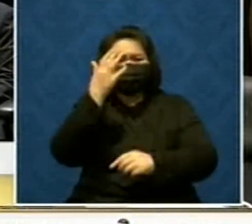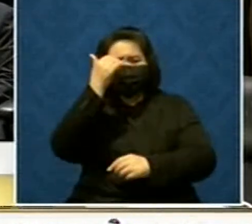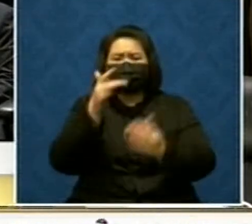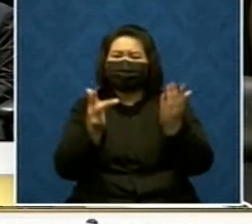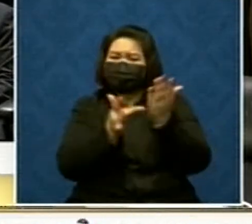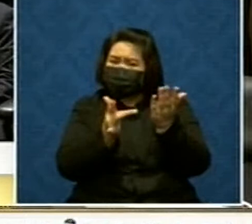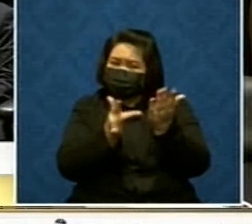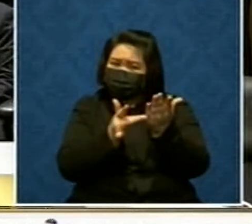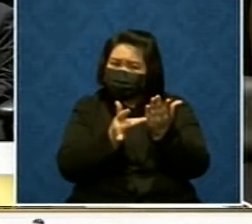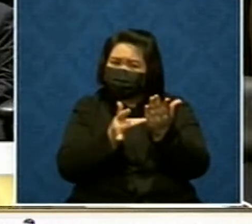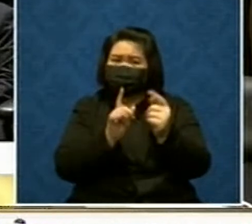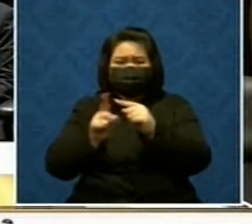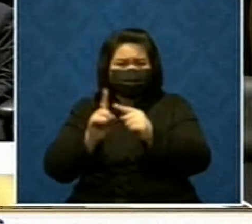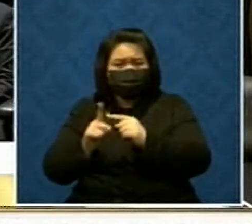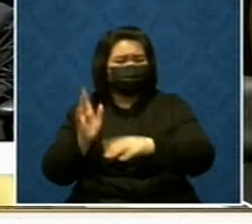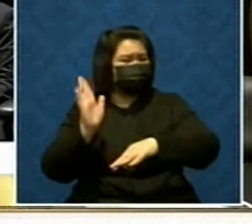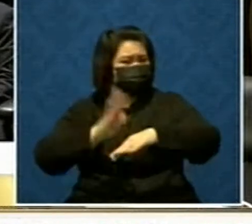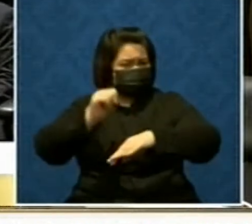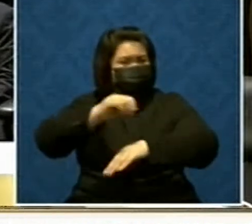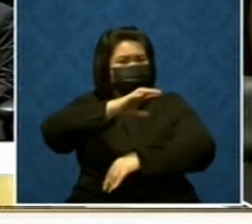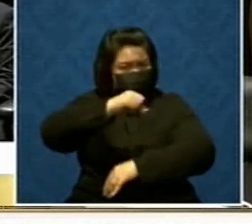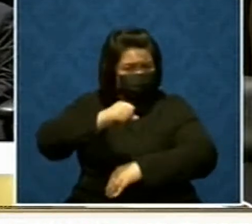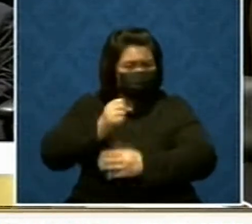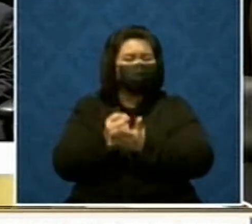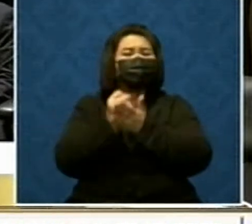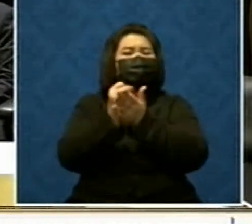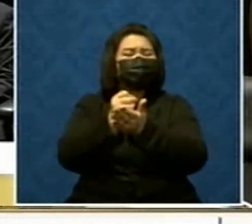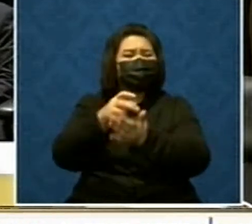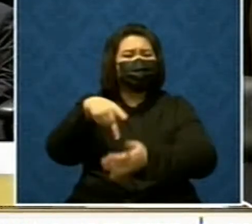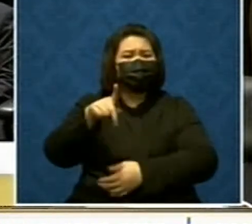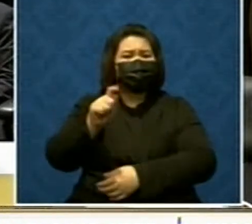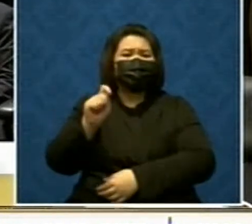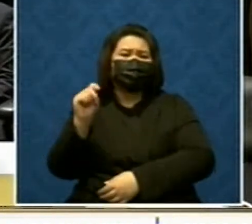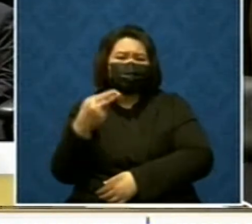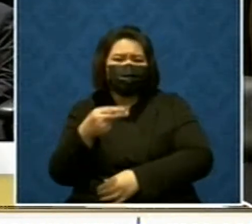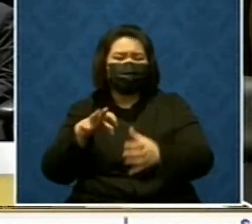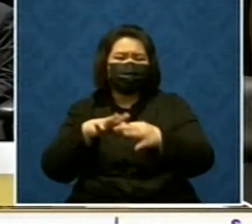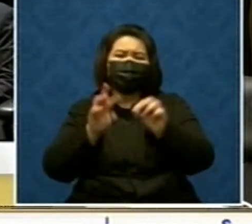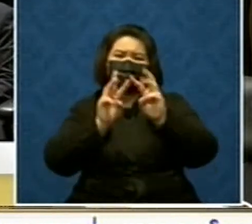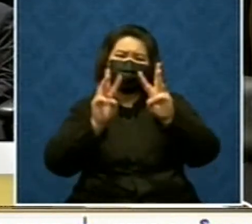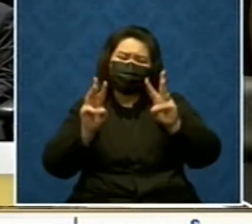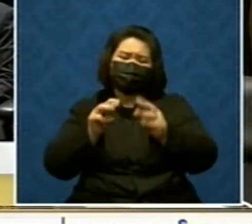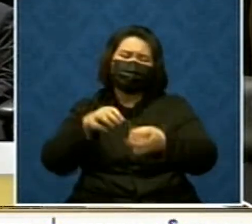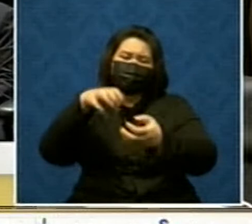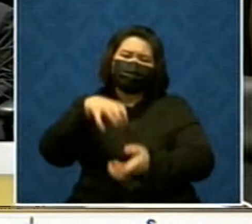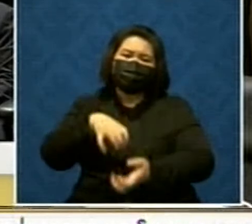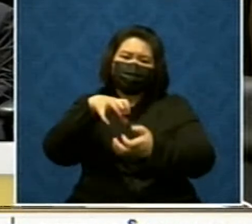ยีที่เก่งๆไปช่วยปอท.ไปช่วยเขาสกัดกั้นเรื่องเว็บการพนัน